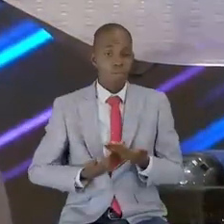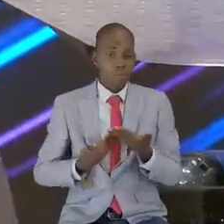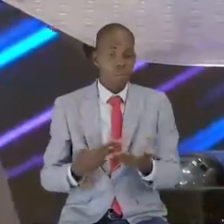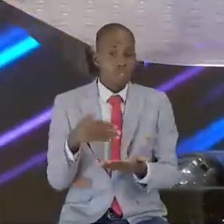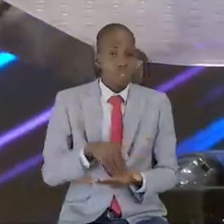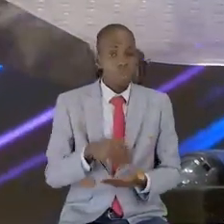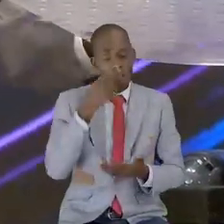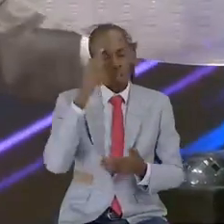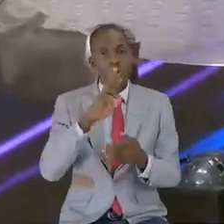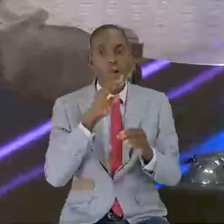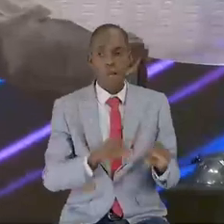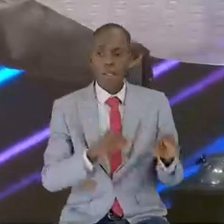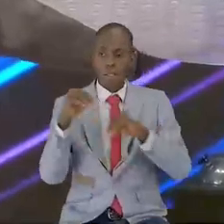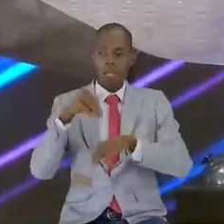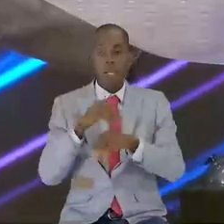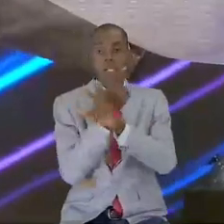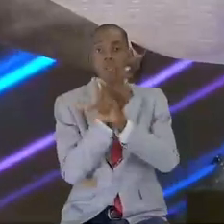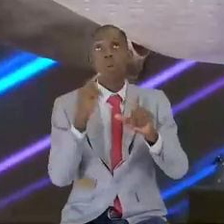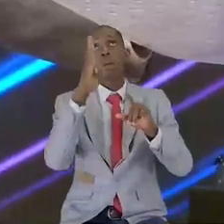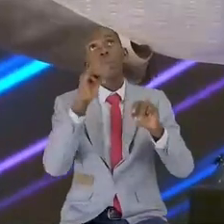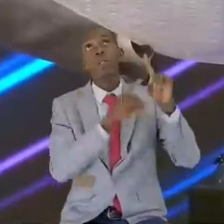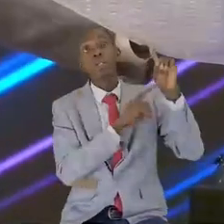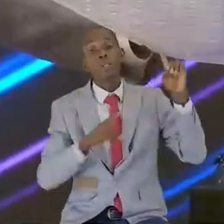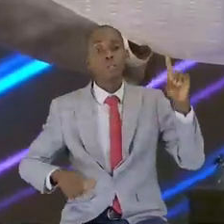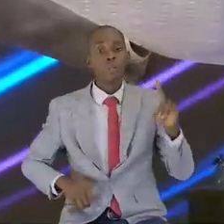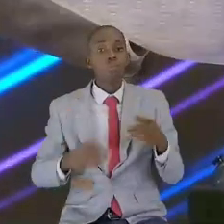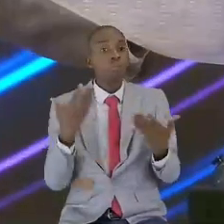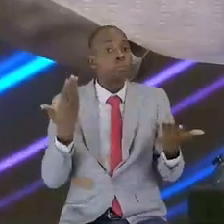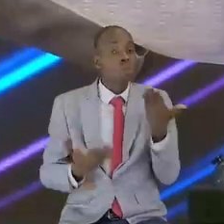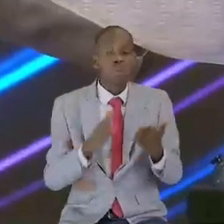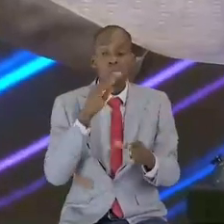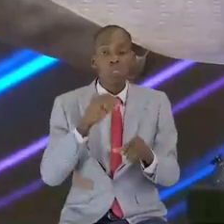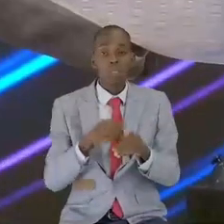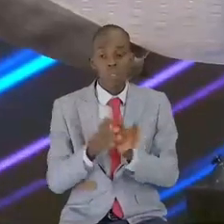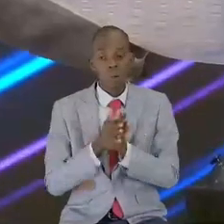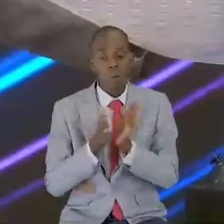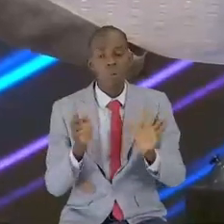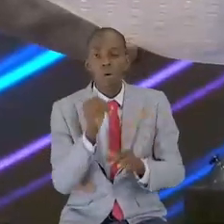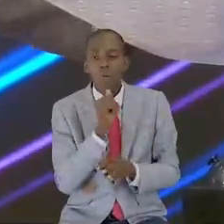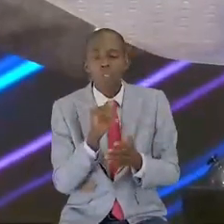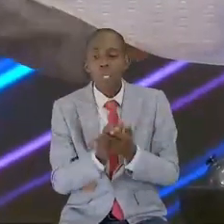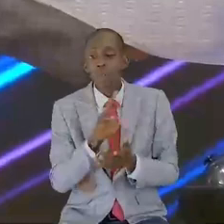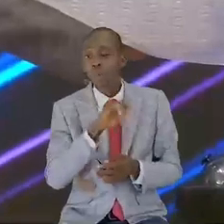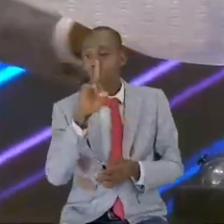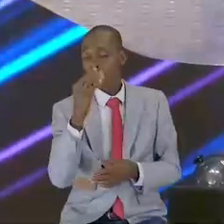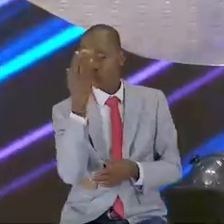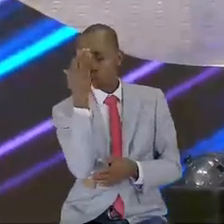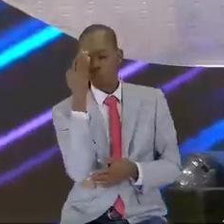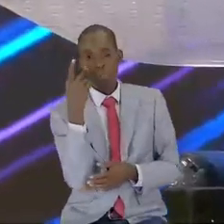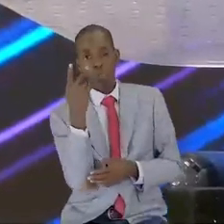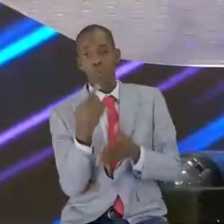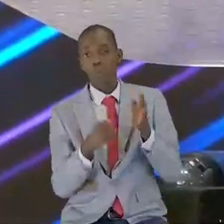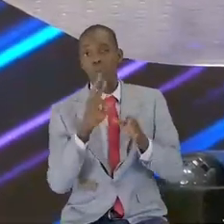es affranchi par le Seigneur, que ce soit en privé, et personne ne le saura jamais ce que tu fais. Tout de